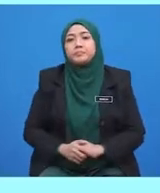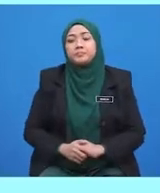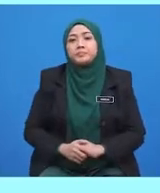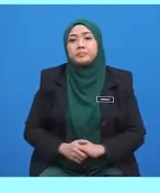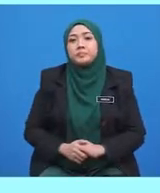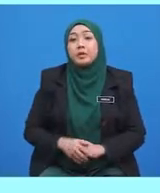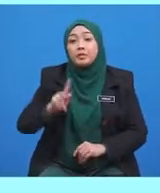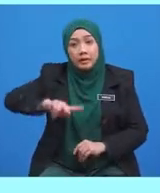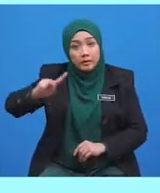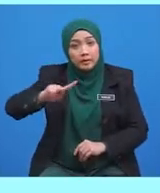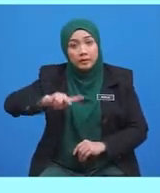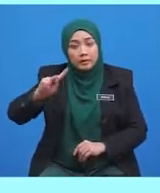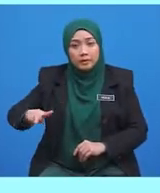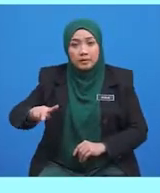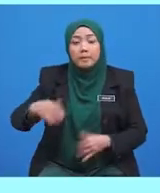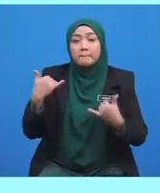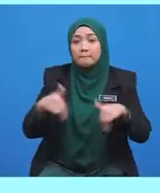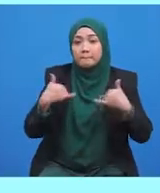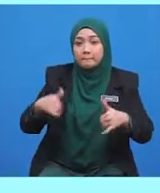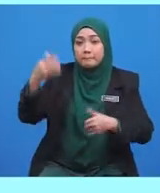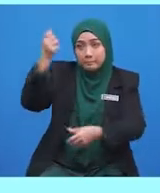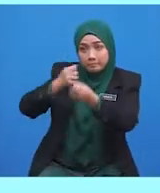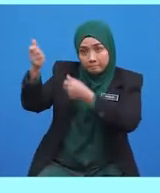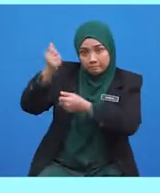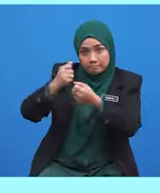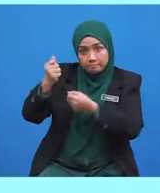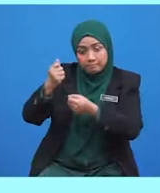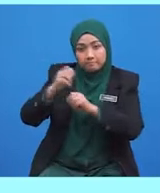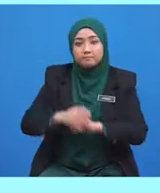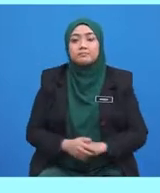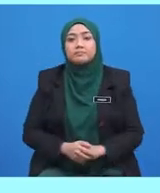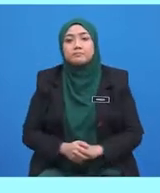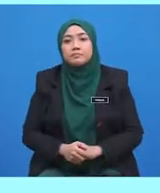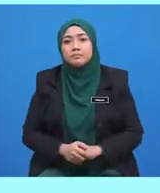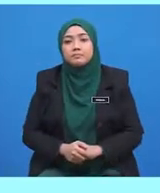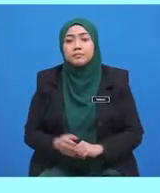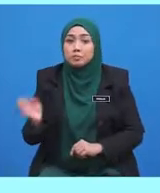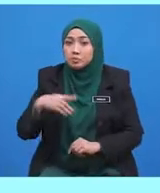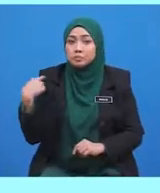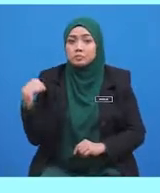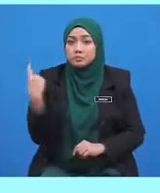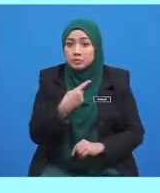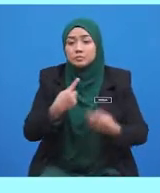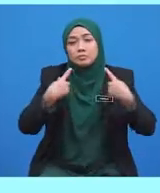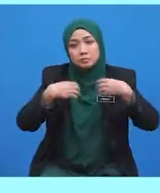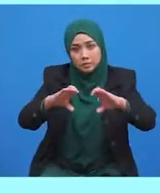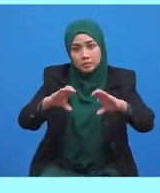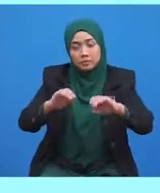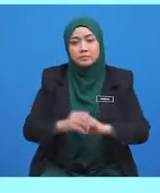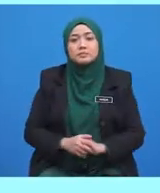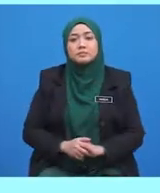data kanak-kanak yang bermain layang-layang pula. Ayuh cuba.